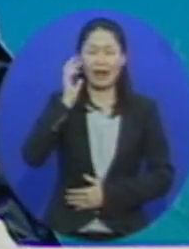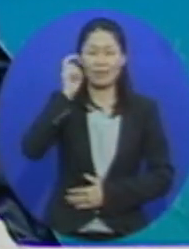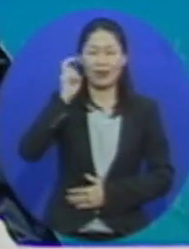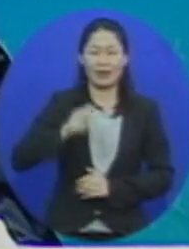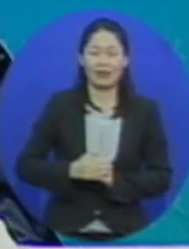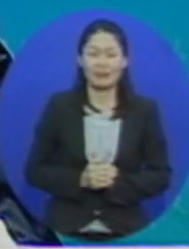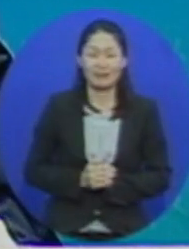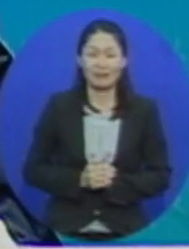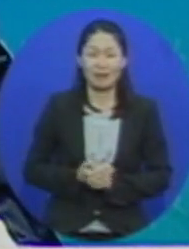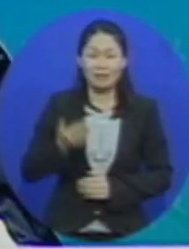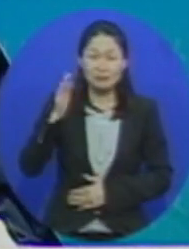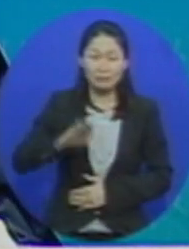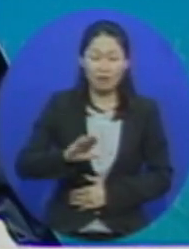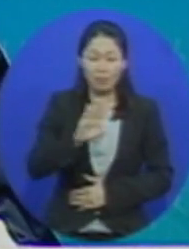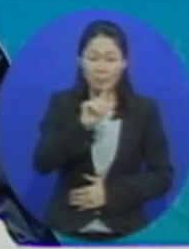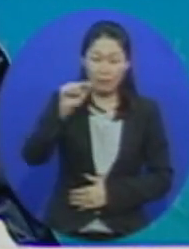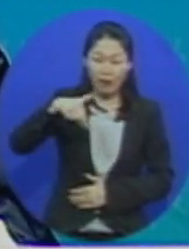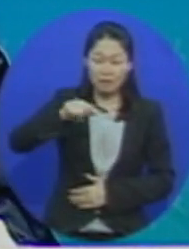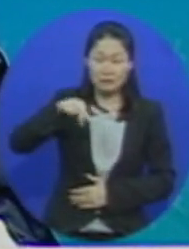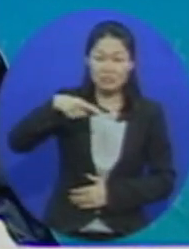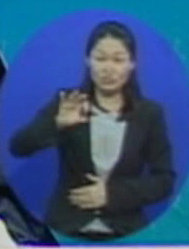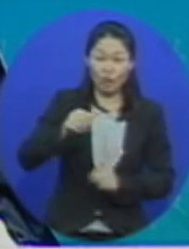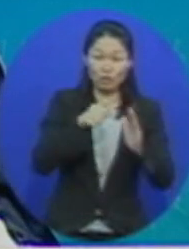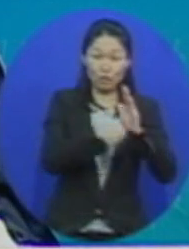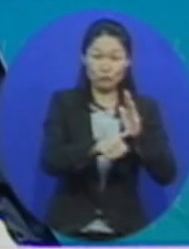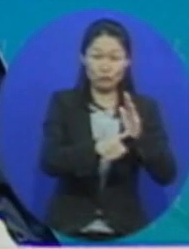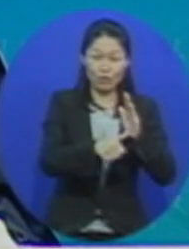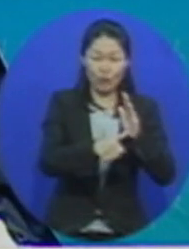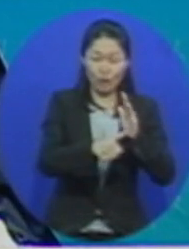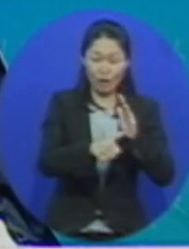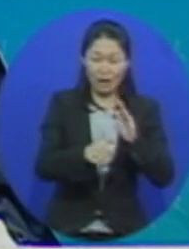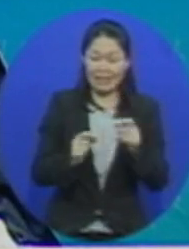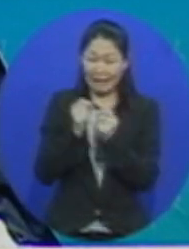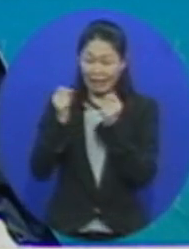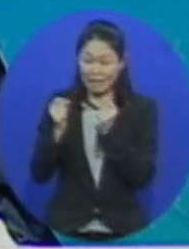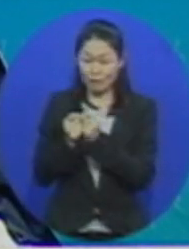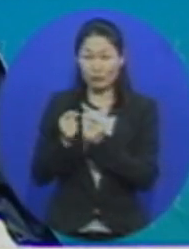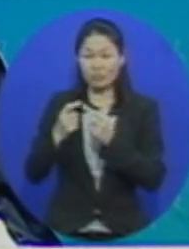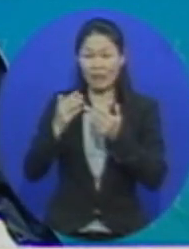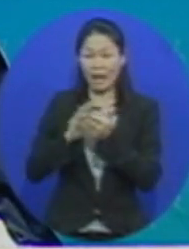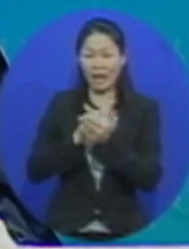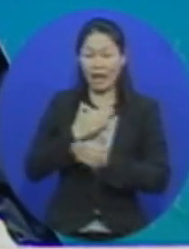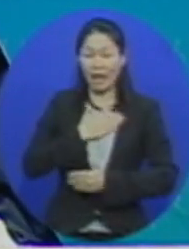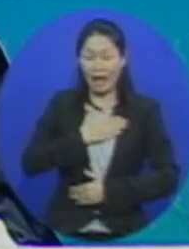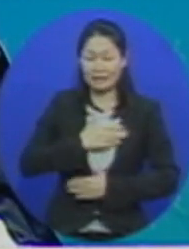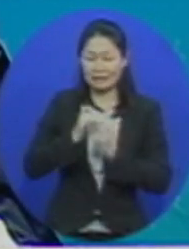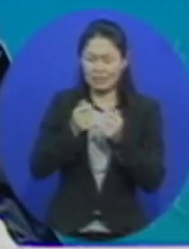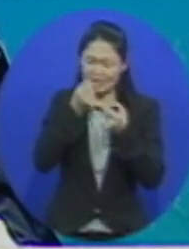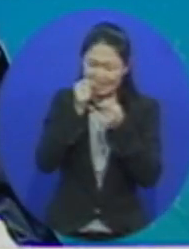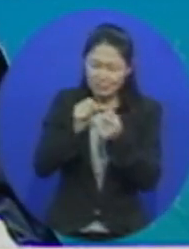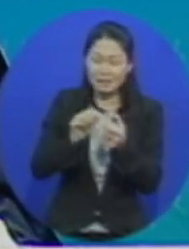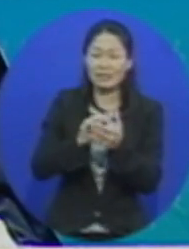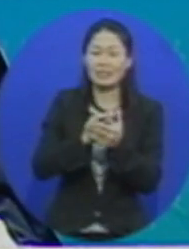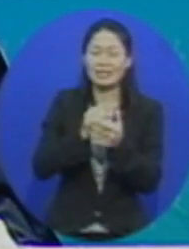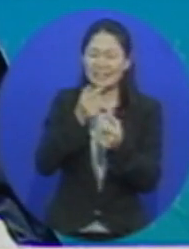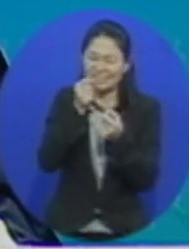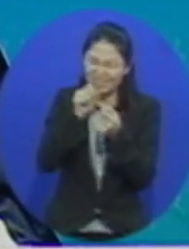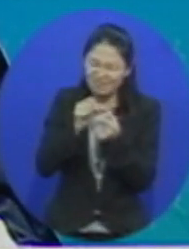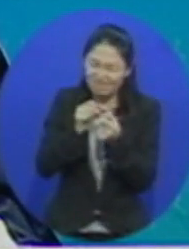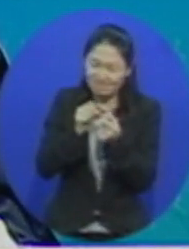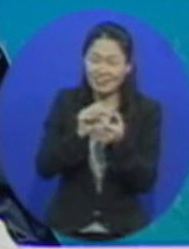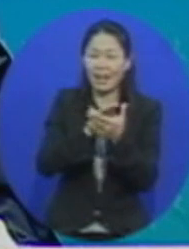즉 그러나 박지성 선수와 개인적으로 아는 사람 침 미리 아는 사람 아주 친한